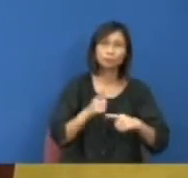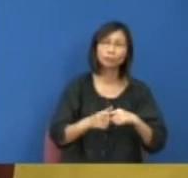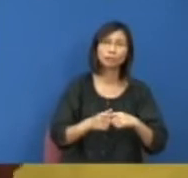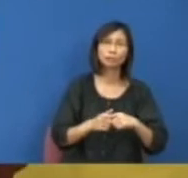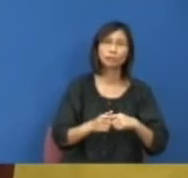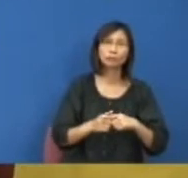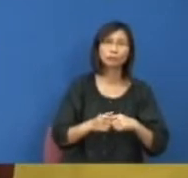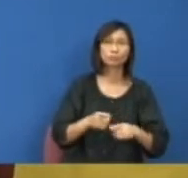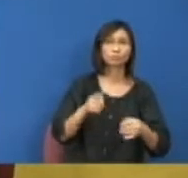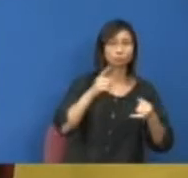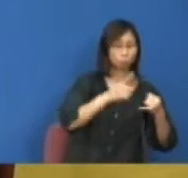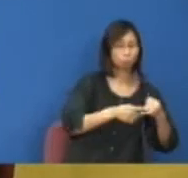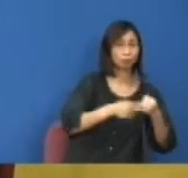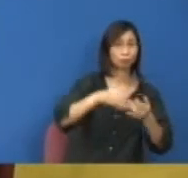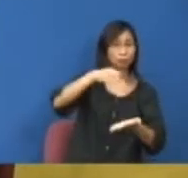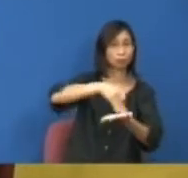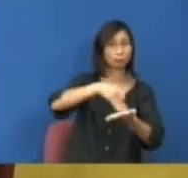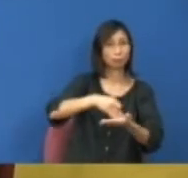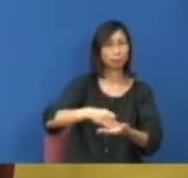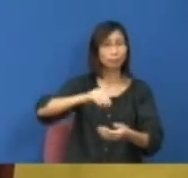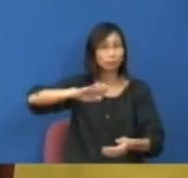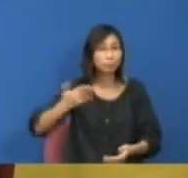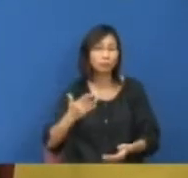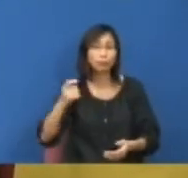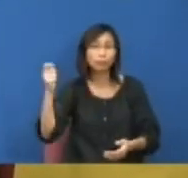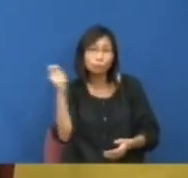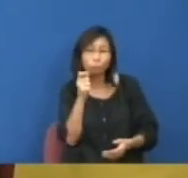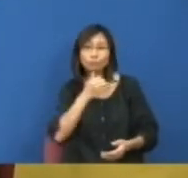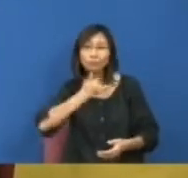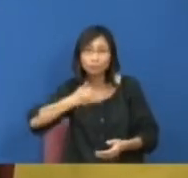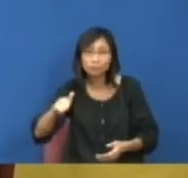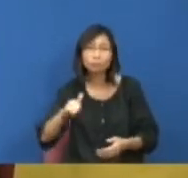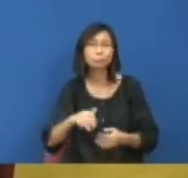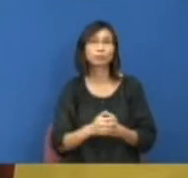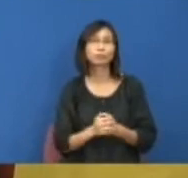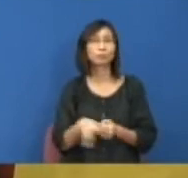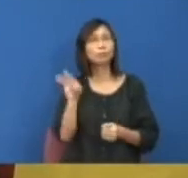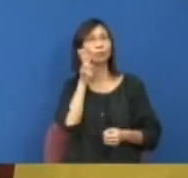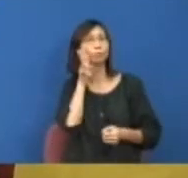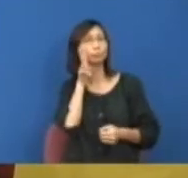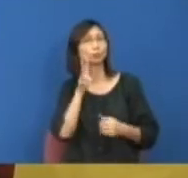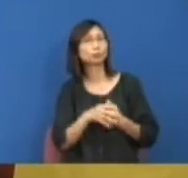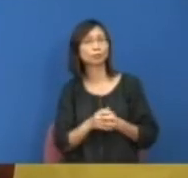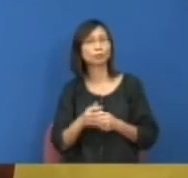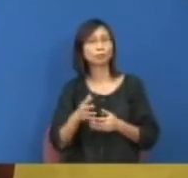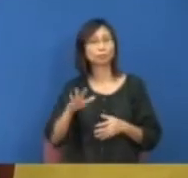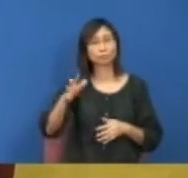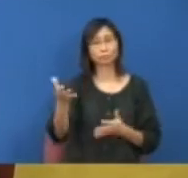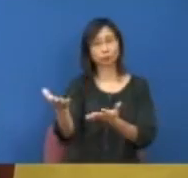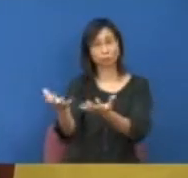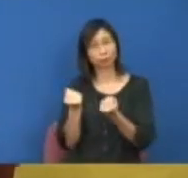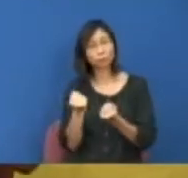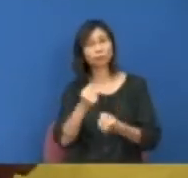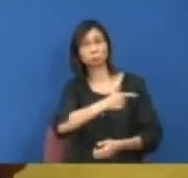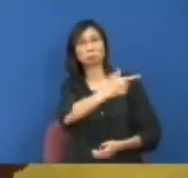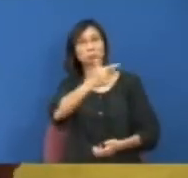身諗住教腳嗰位，亦都係即係其實係似乎係享有最多成果嗰位。但係調翻